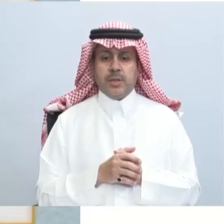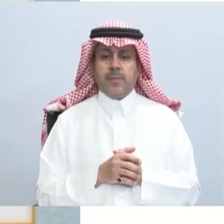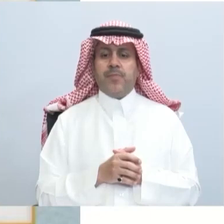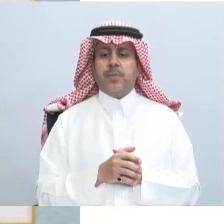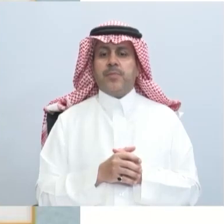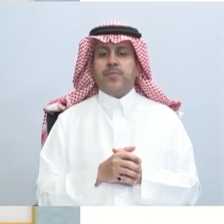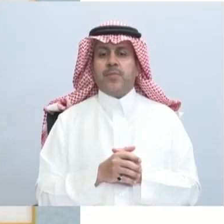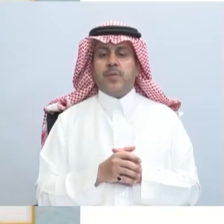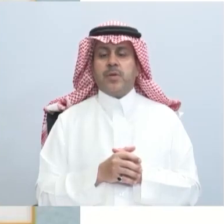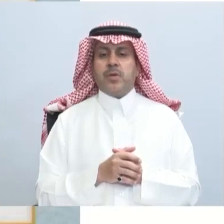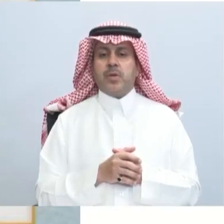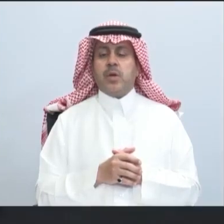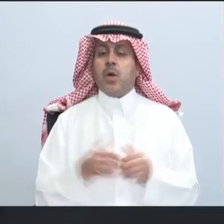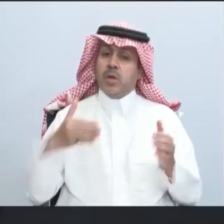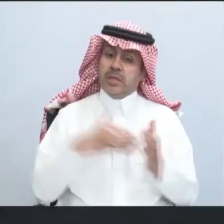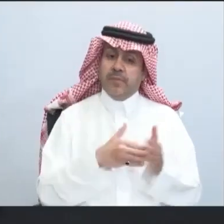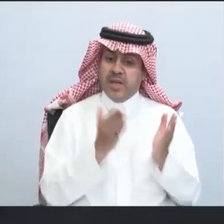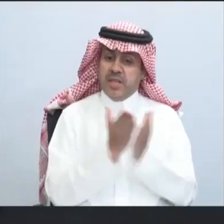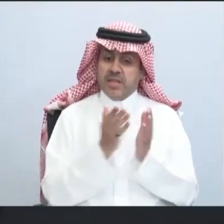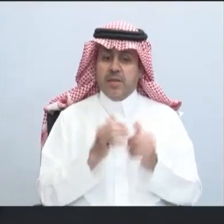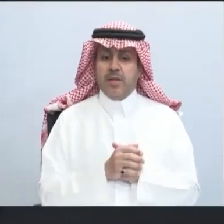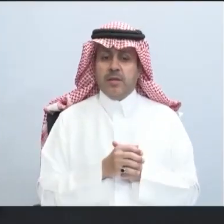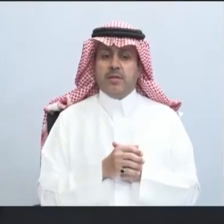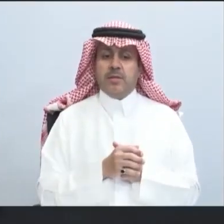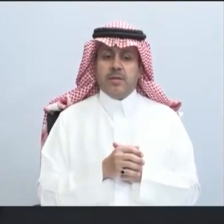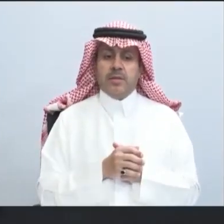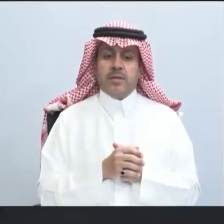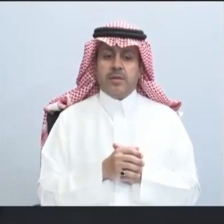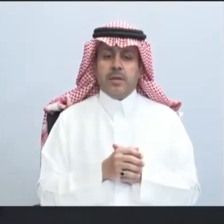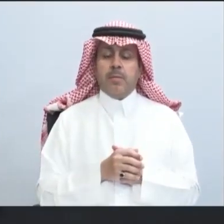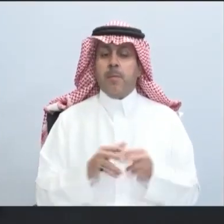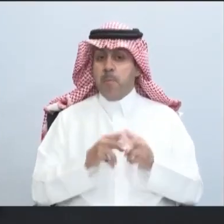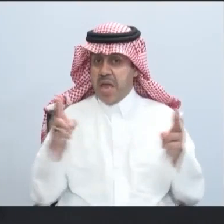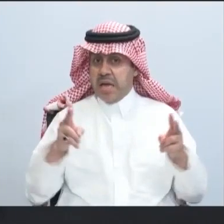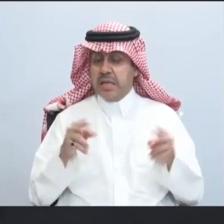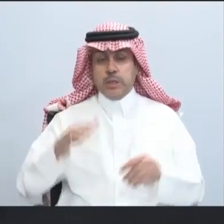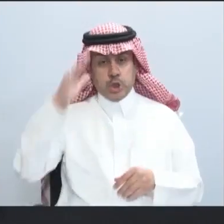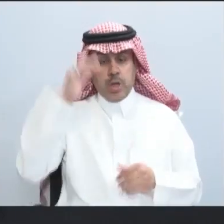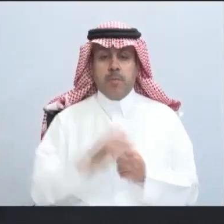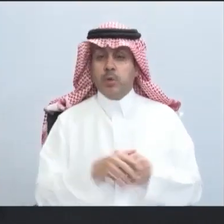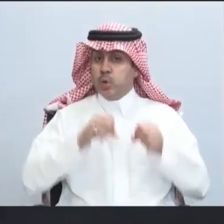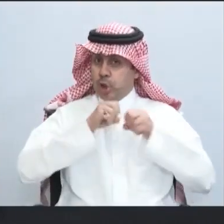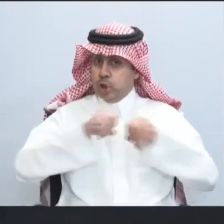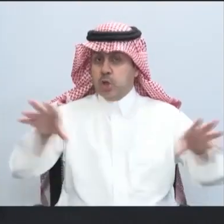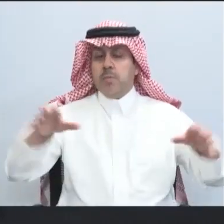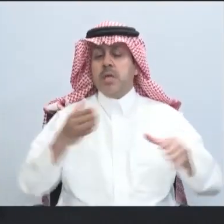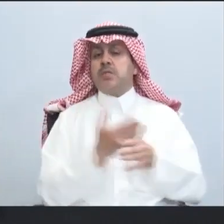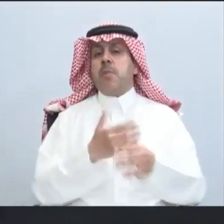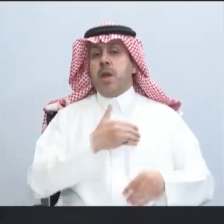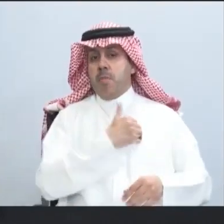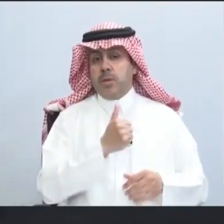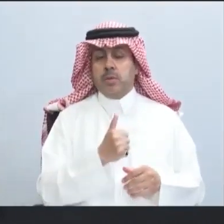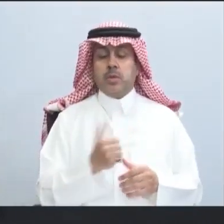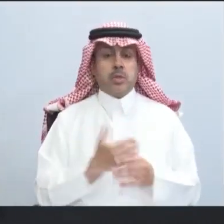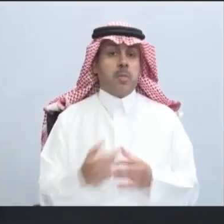الطلاب بنات الطالبات نكون قد اتينا على درس اليوم على بيان السلام وانه من اسباب الايمان